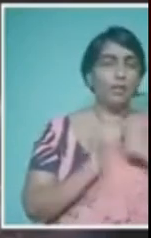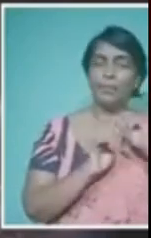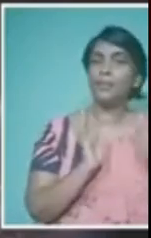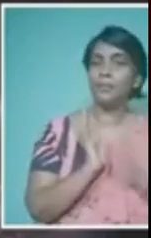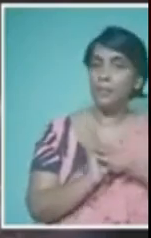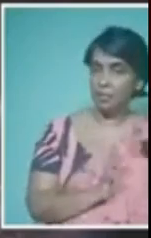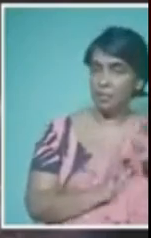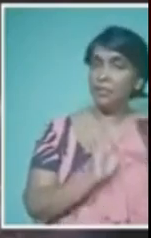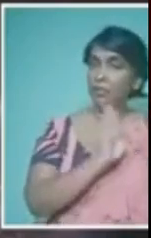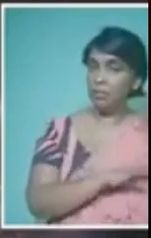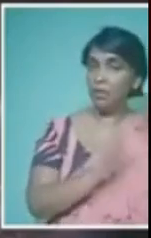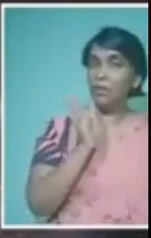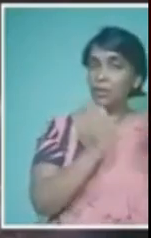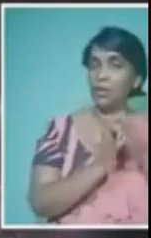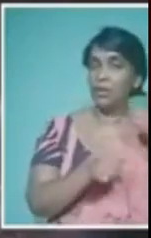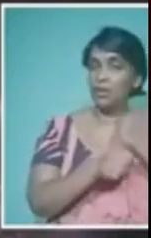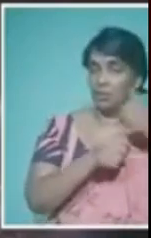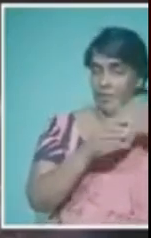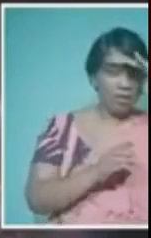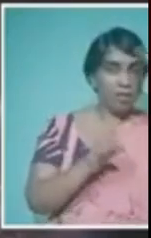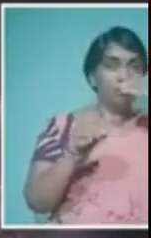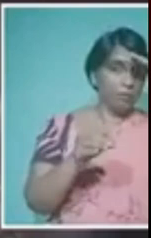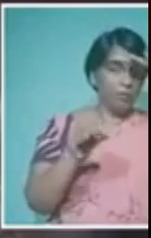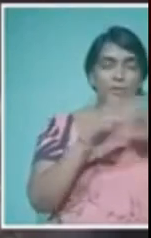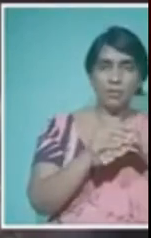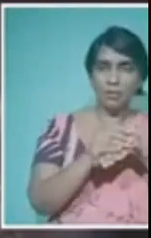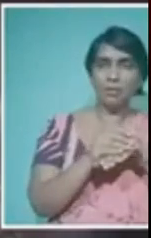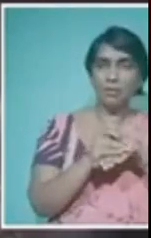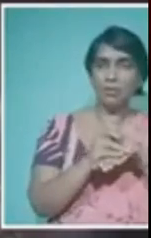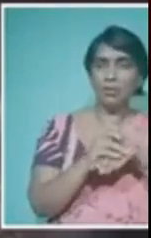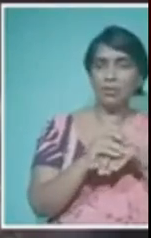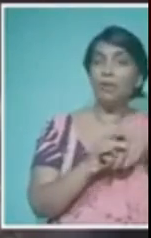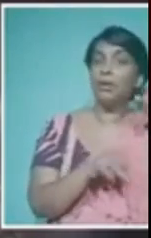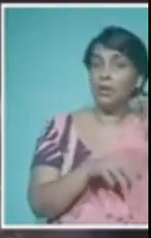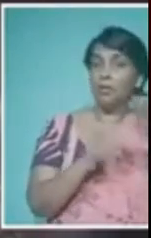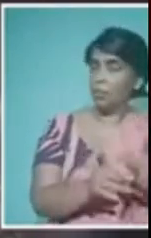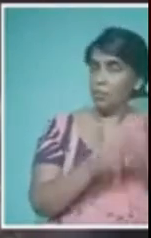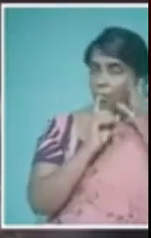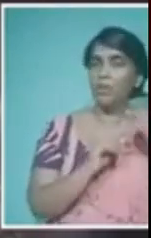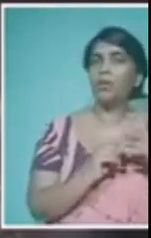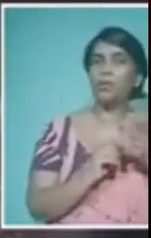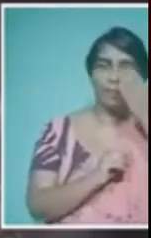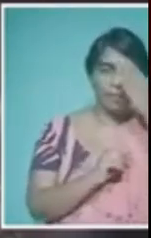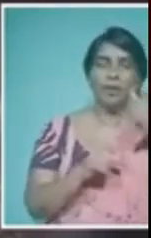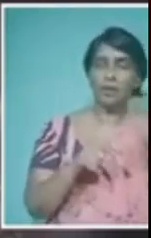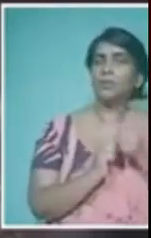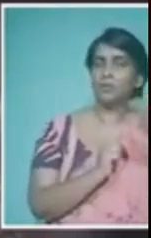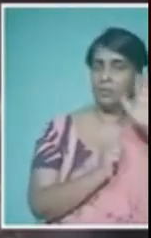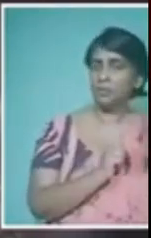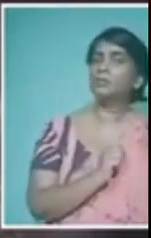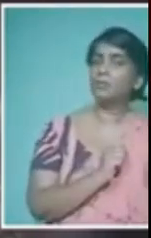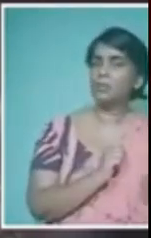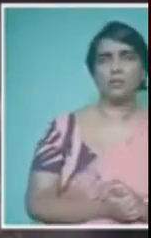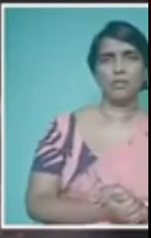අගමැතිතුමා එදා ඒකාබද්ධ විපක්ෂ කණ්ඩායම නායකත්වයේ දීලා ඔබතුමා කාලේ ඒ ගත්ත විසඳුම මම කරුණාකරලා ක්‍රියාත්මක කරන්න.